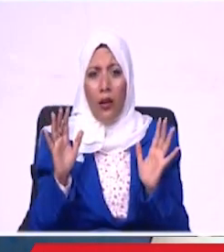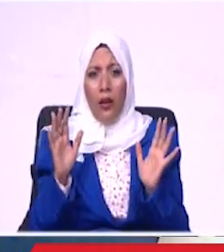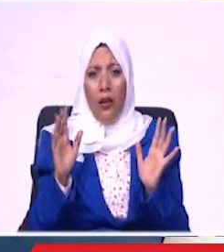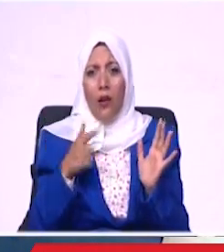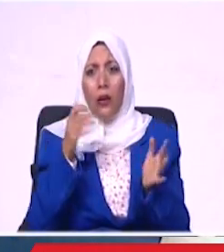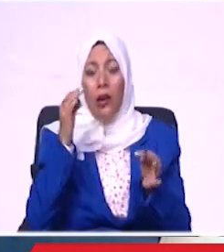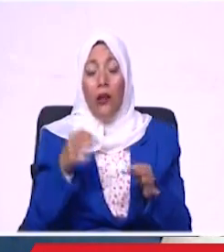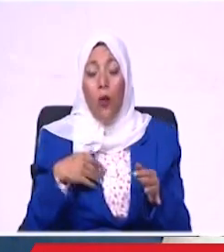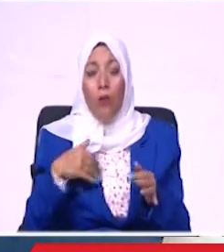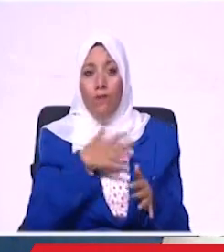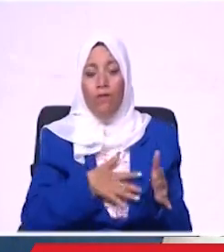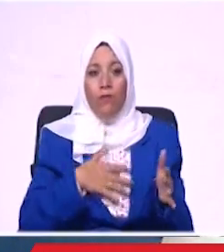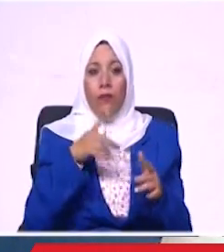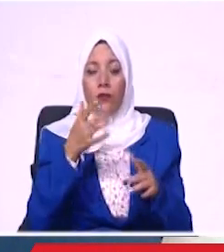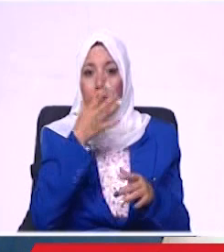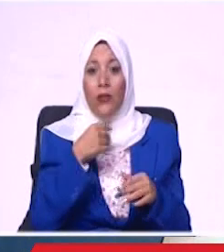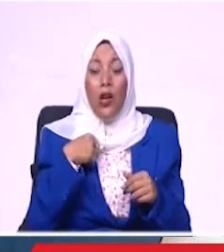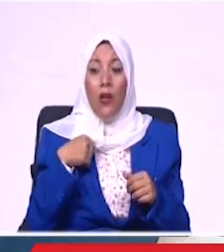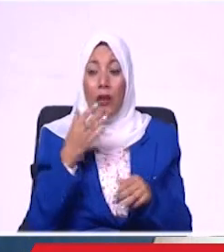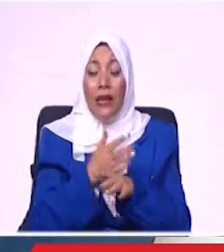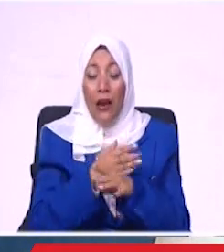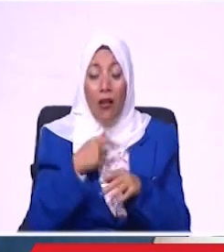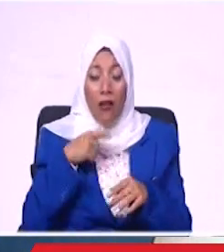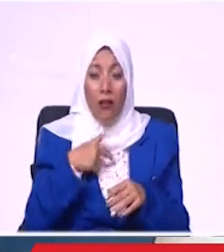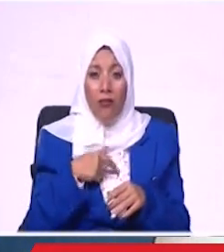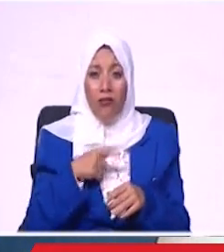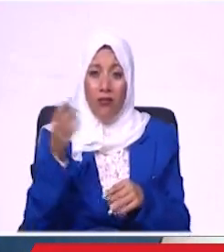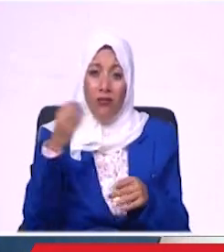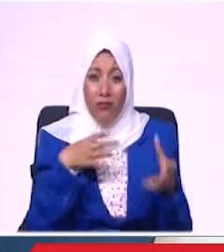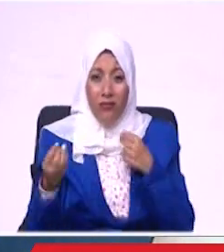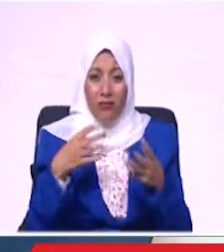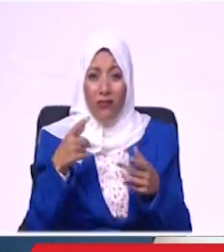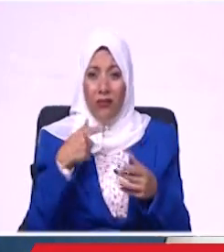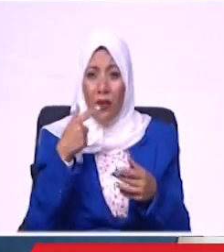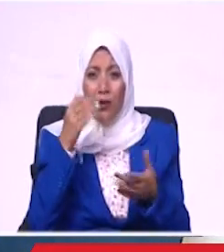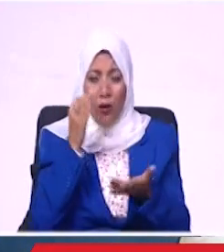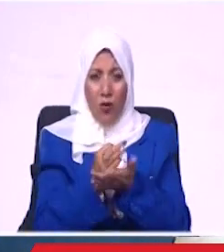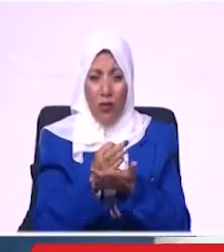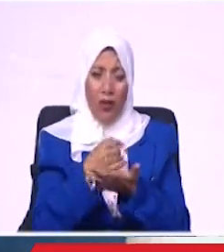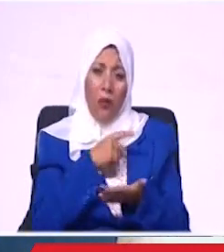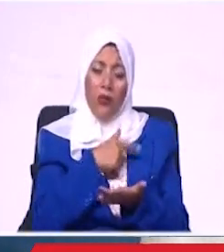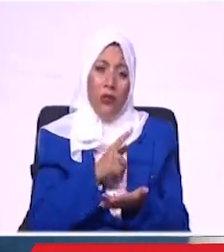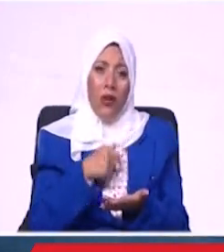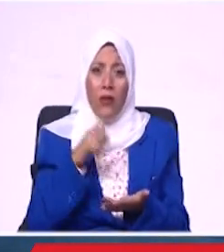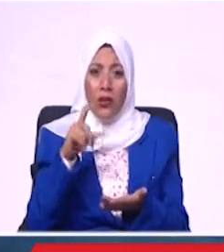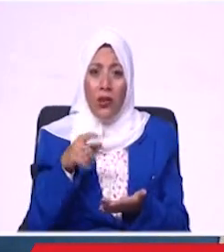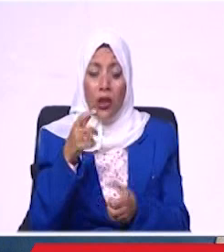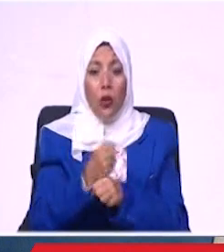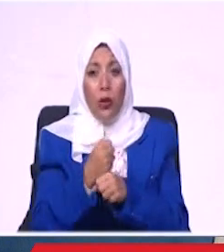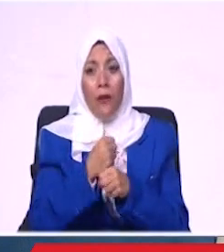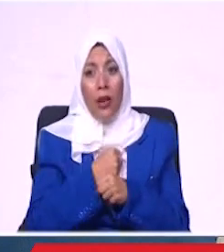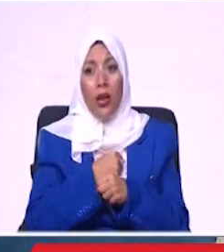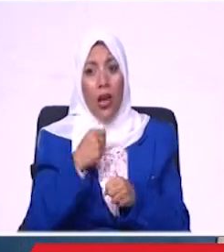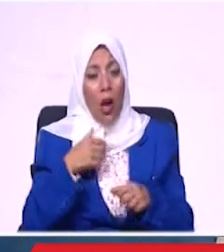ما كنتش حاسه باي، كنت حاسه بظلم بس مش حاسه باي يعني بقى. هم قالوا مش هيقولوا ايه بقى، طب ده شغل بقى، انا